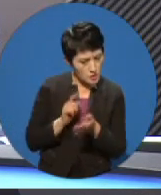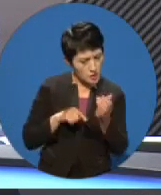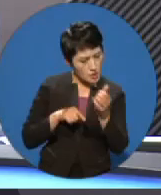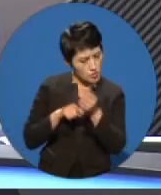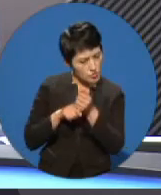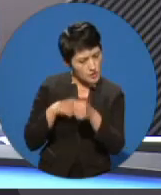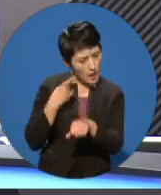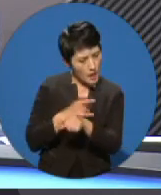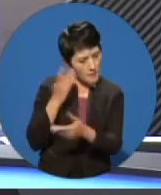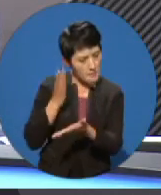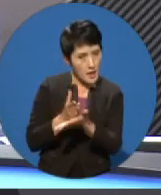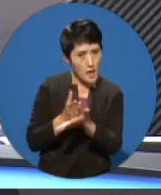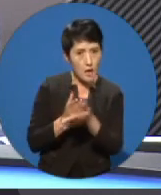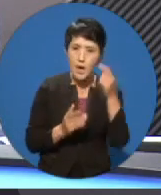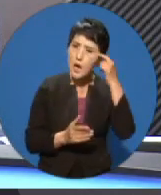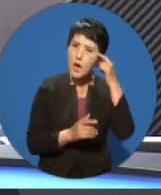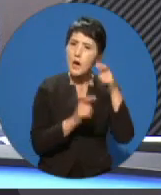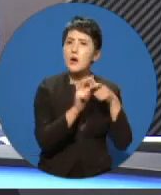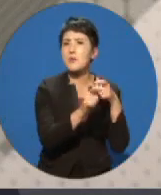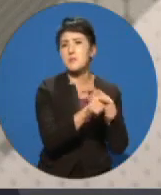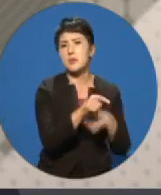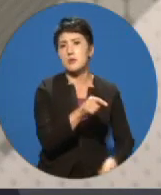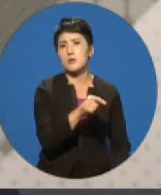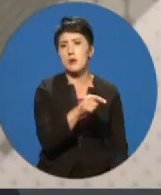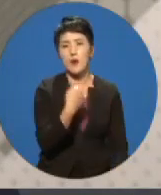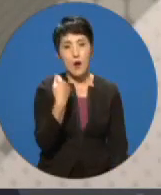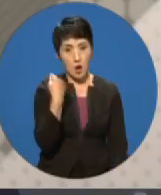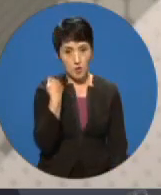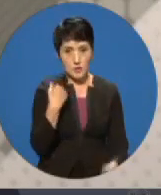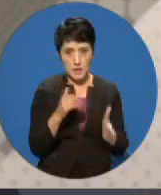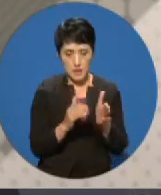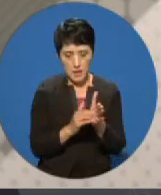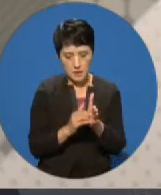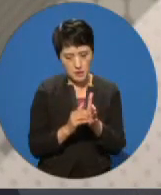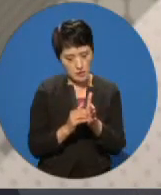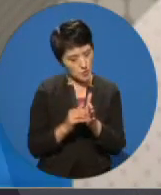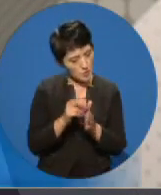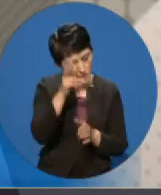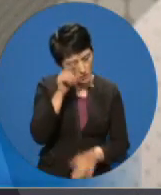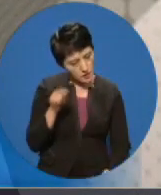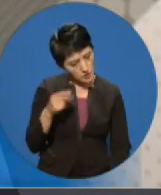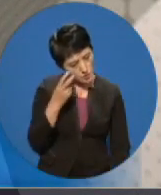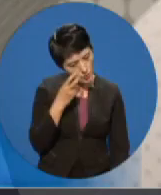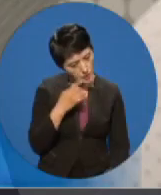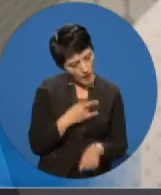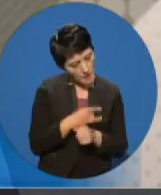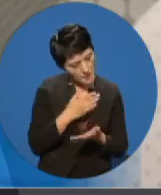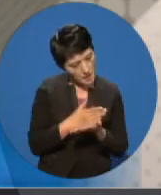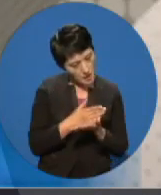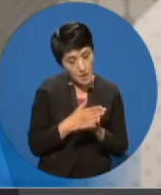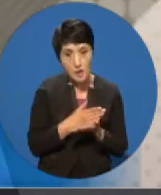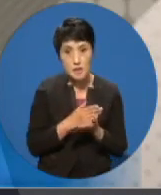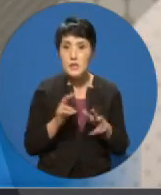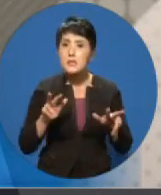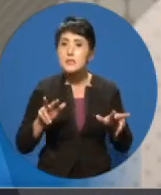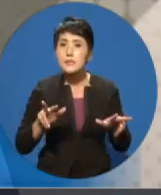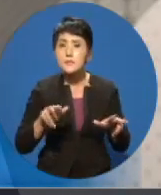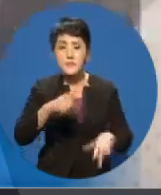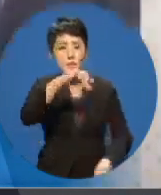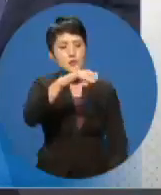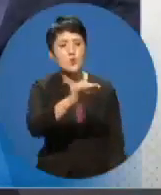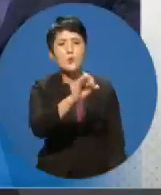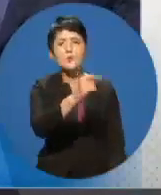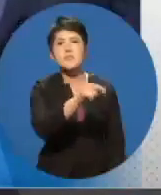같은데 어떻게 되고 있습니까? 예, 뭐 어제까지만 하더라도 이제 뭐 내사를 했다 이런 이야기가 들렸는데 실제로 종근당 관련자 3명을 어제